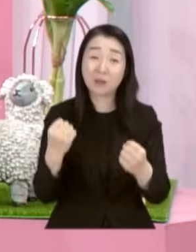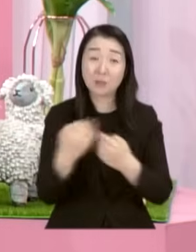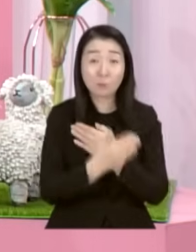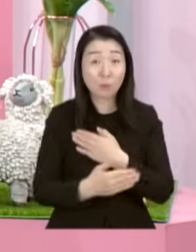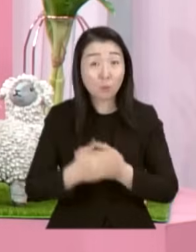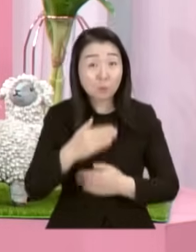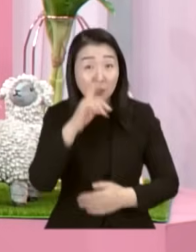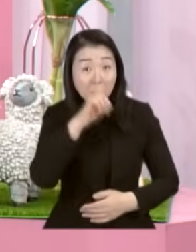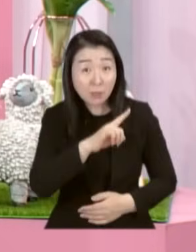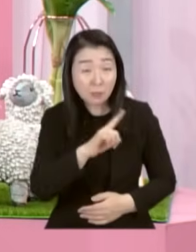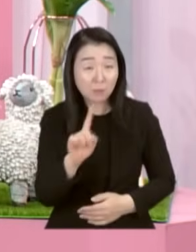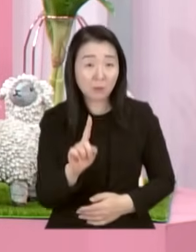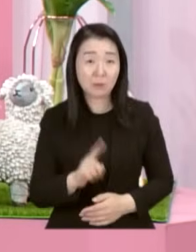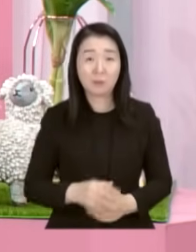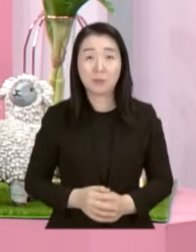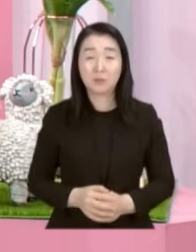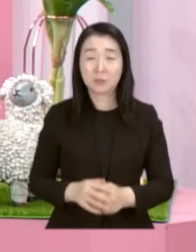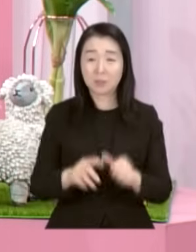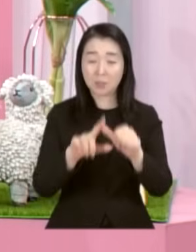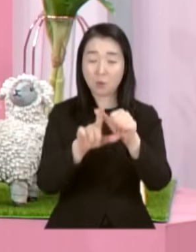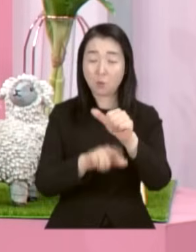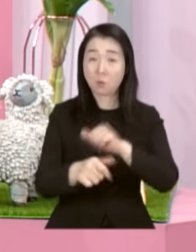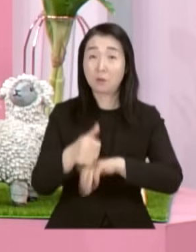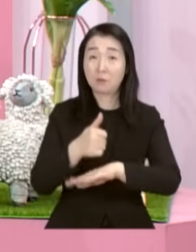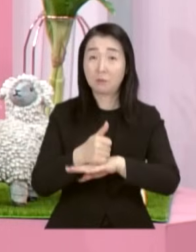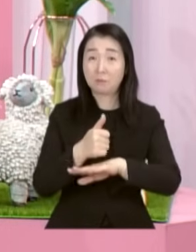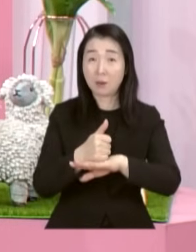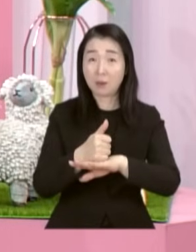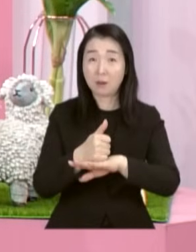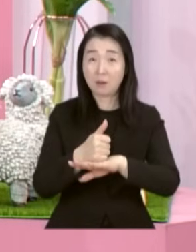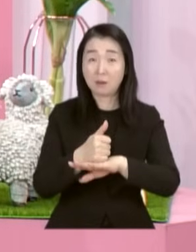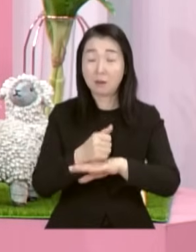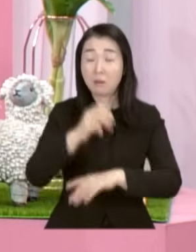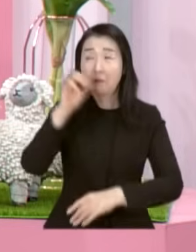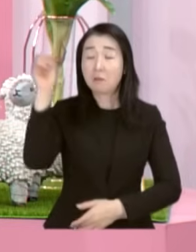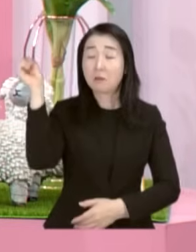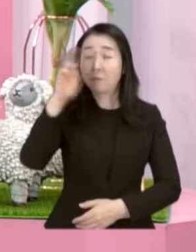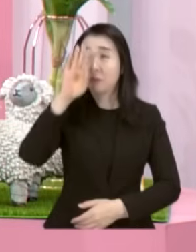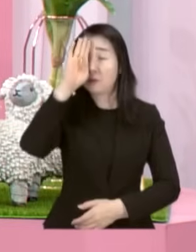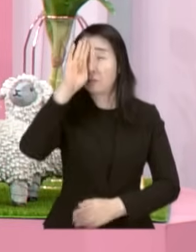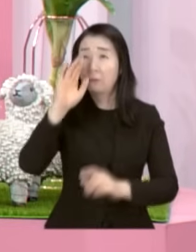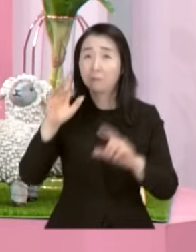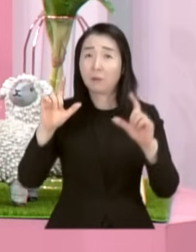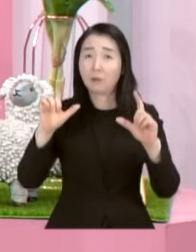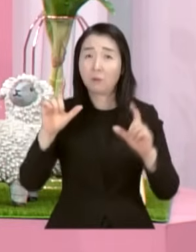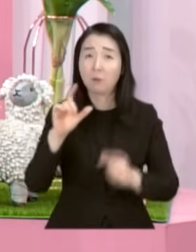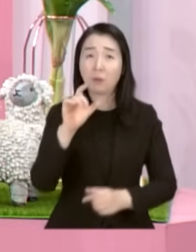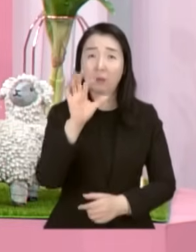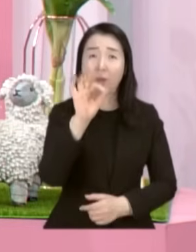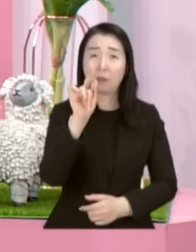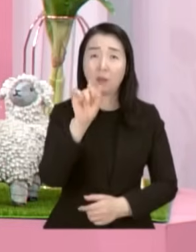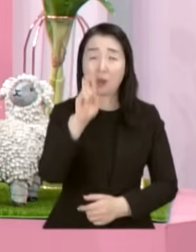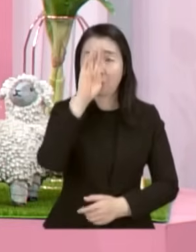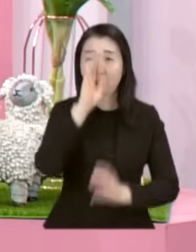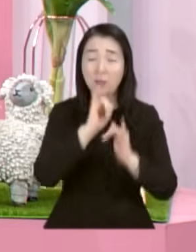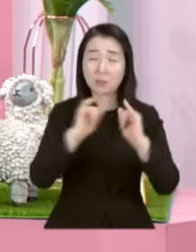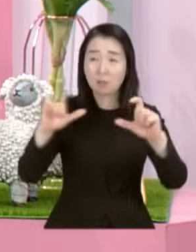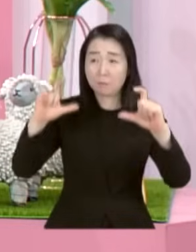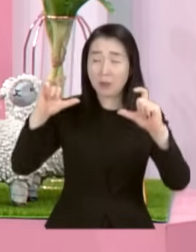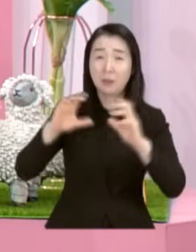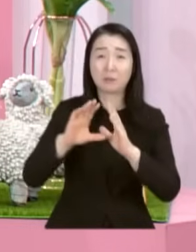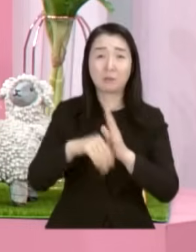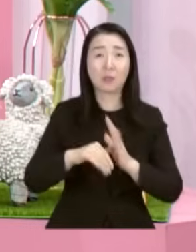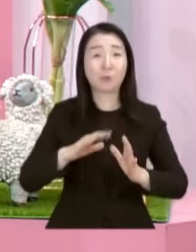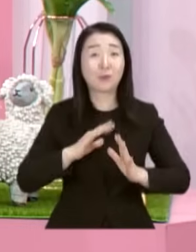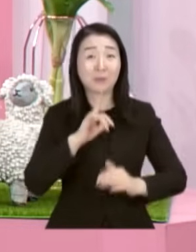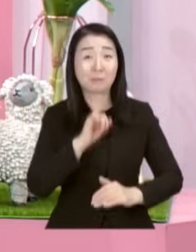왜 몸이 안 좋았어요? 지난 5월 말에 정말 뭐 푸른 하늘에 날벼락이나 같은 뭐 모든 암 환자들이 이제 진단